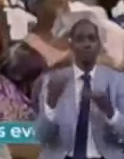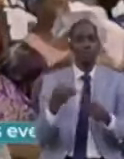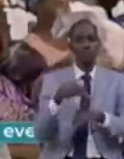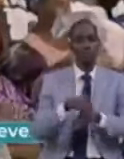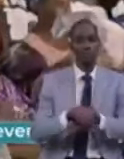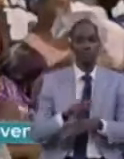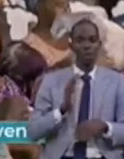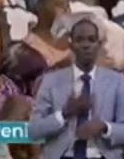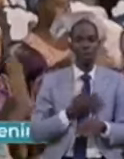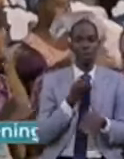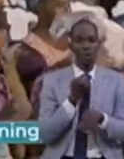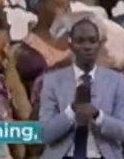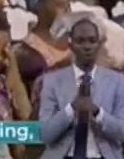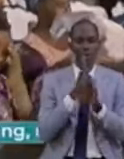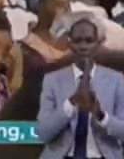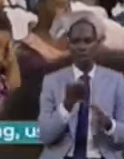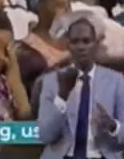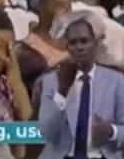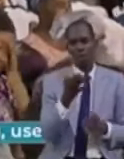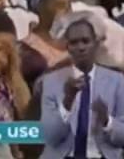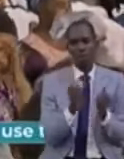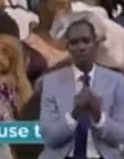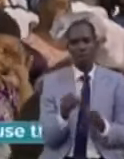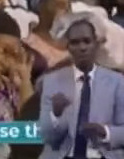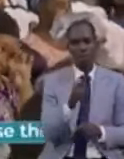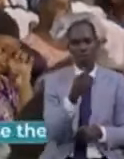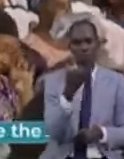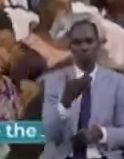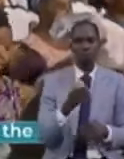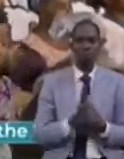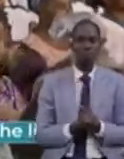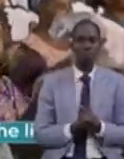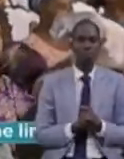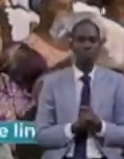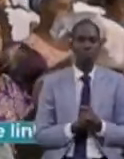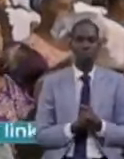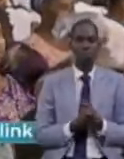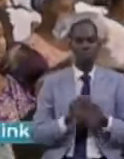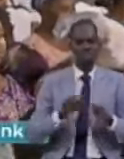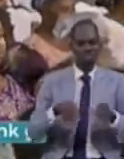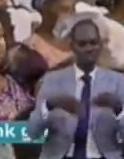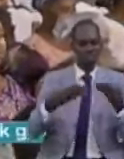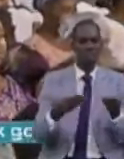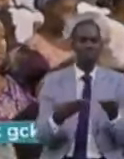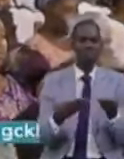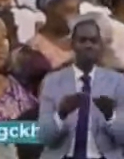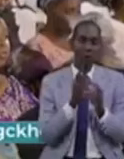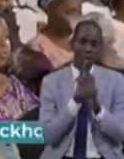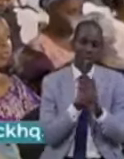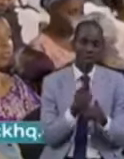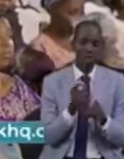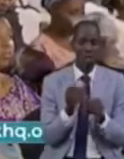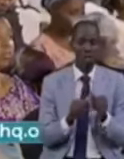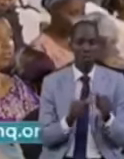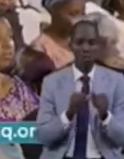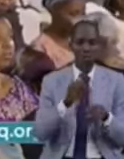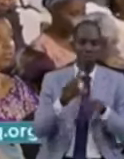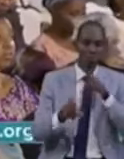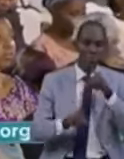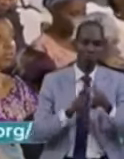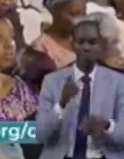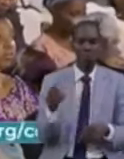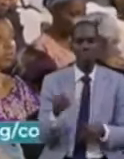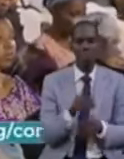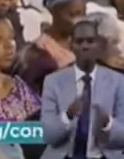sont à vos côtés n'importe où vous êtes dans nos nations dans le camp de la